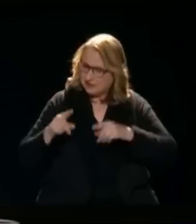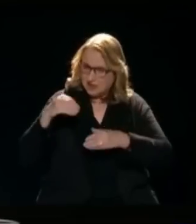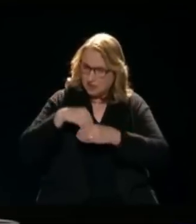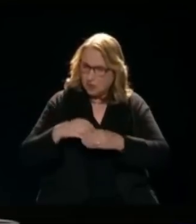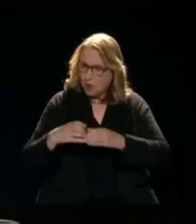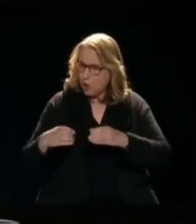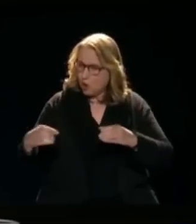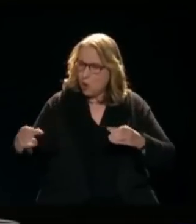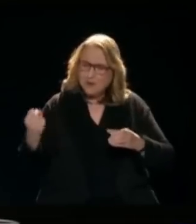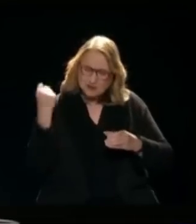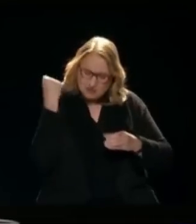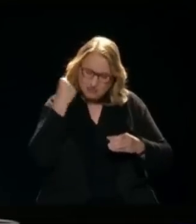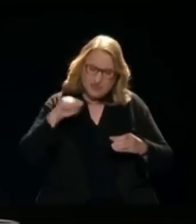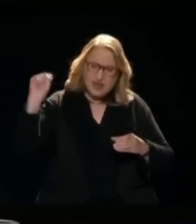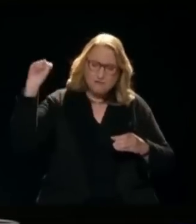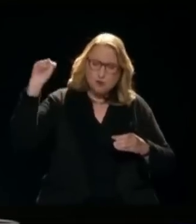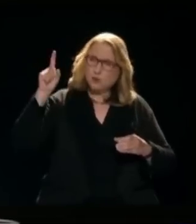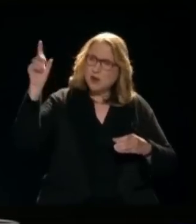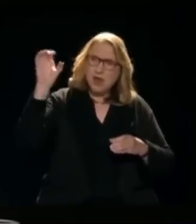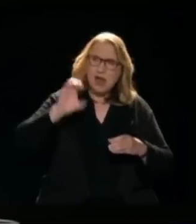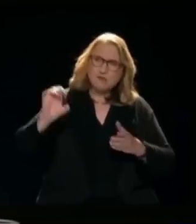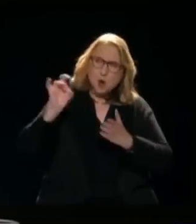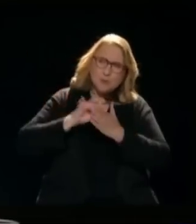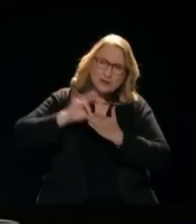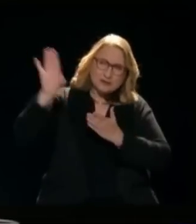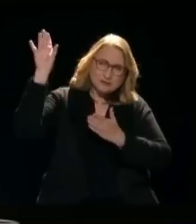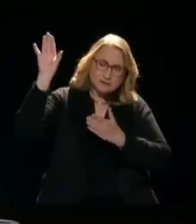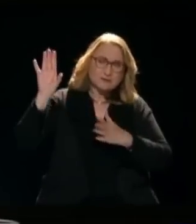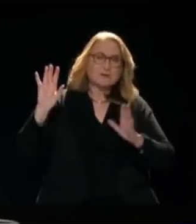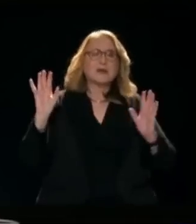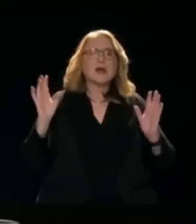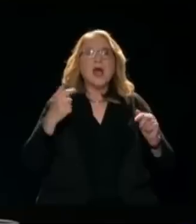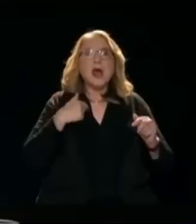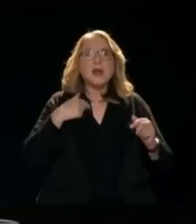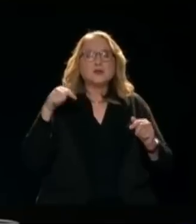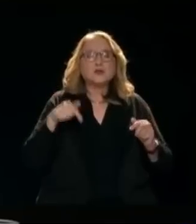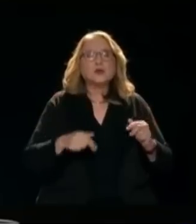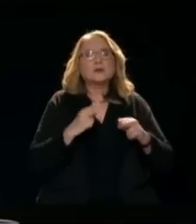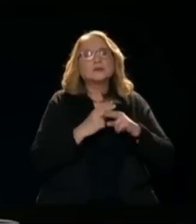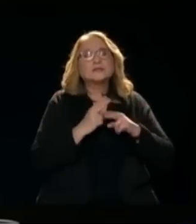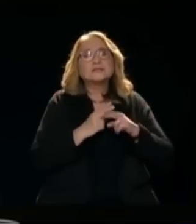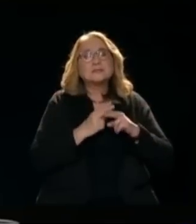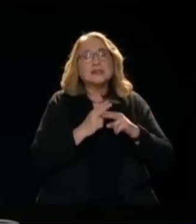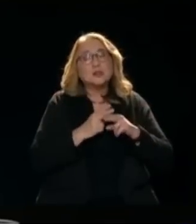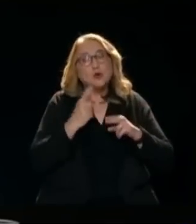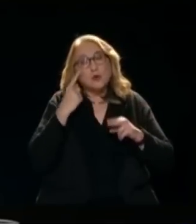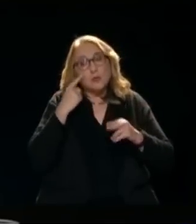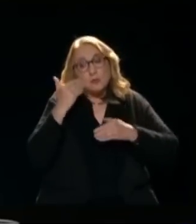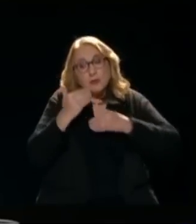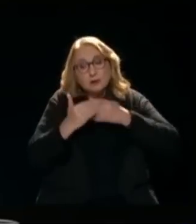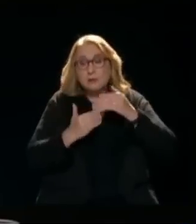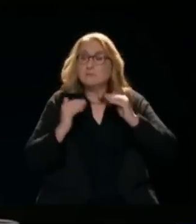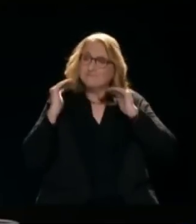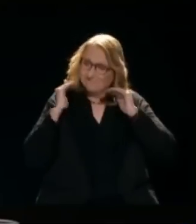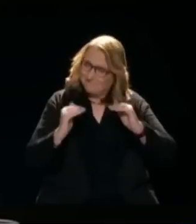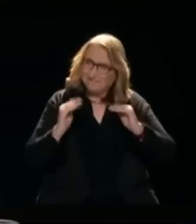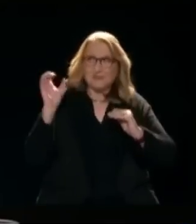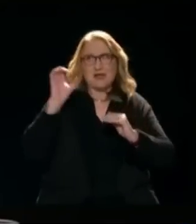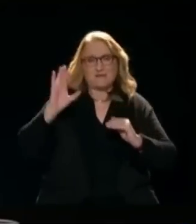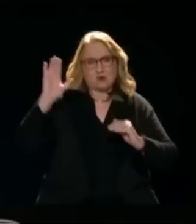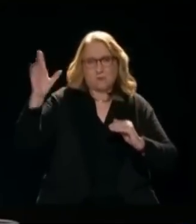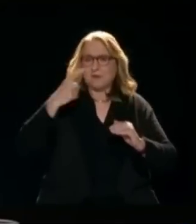εδώ μιλάμε για τα μέτρα που πρέπει να παρθούν στο πρώτο 24ωρο. Στο πρώτο 24ωρο. Από εκεί και πέρα, ο τρόπος που θα εξελιχθούν, ο τρόπος